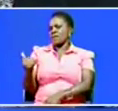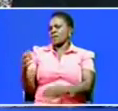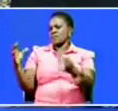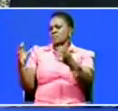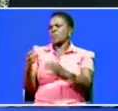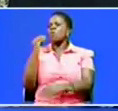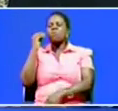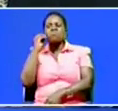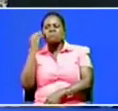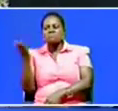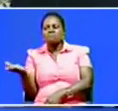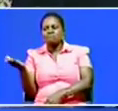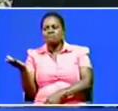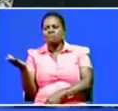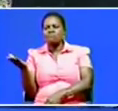ni cha nyumbani.